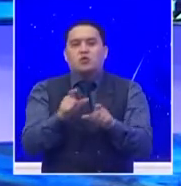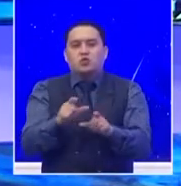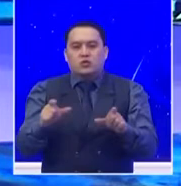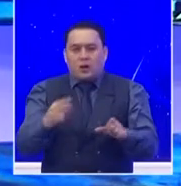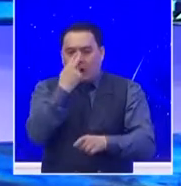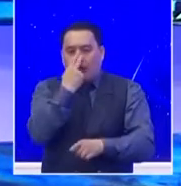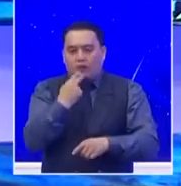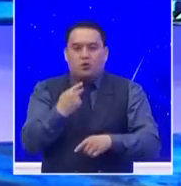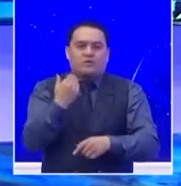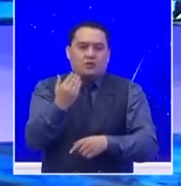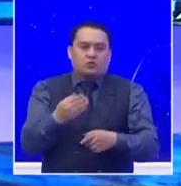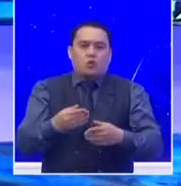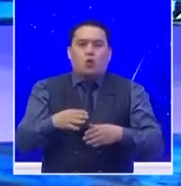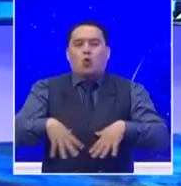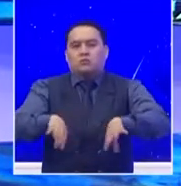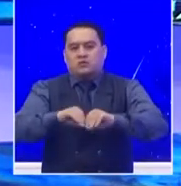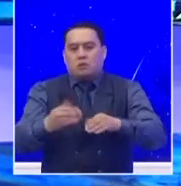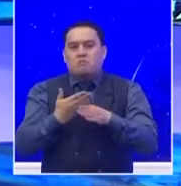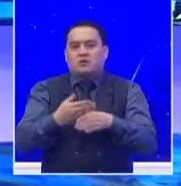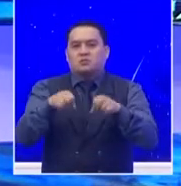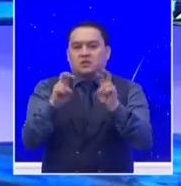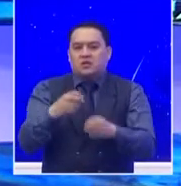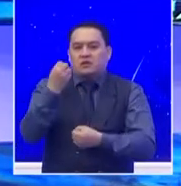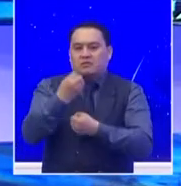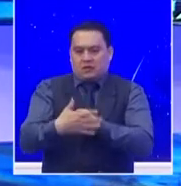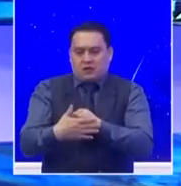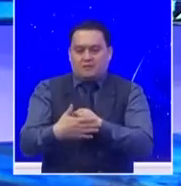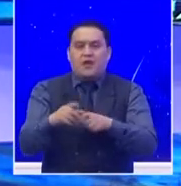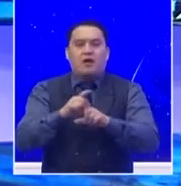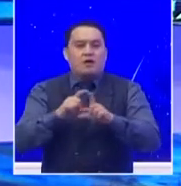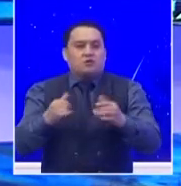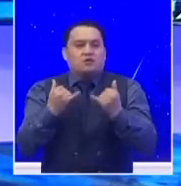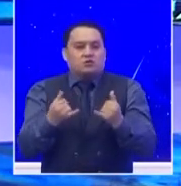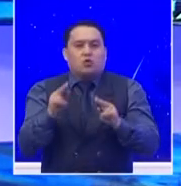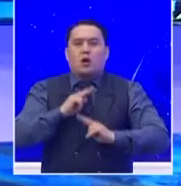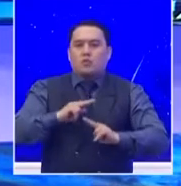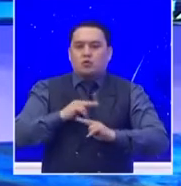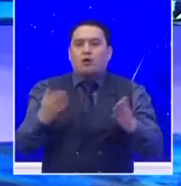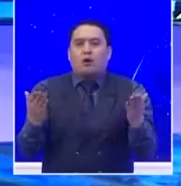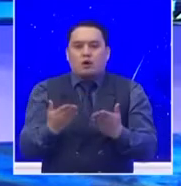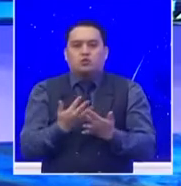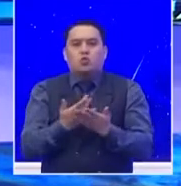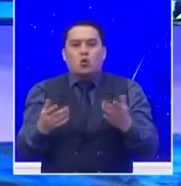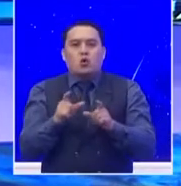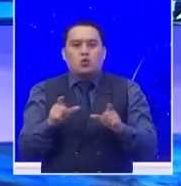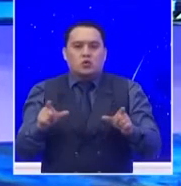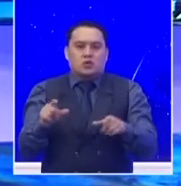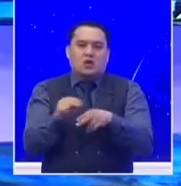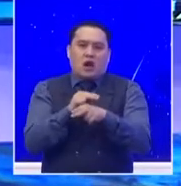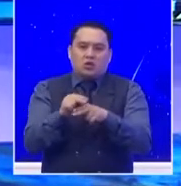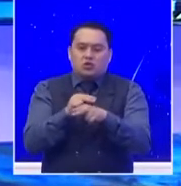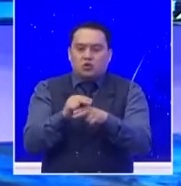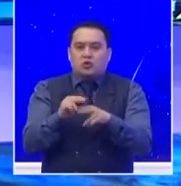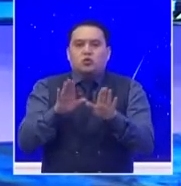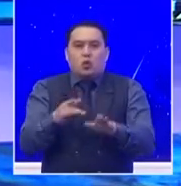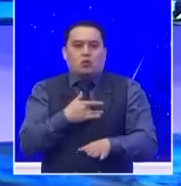адаптацией в социуме и многих других вопросах помогает специальный центр. Какая сейчас ведется работа и сколько людей направлено на лечение не